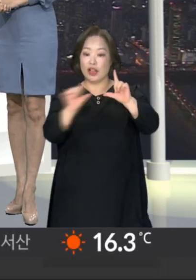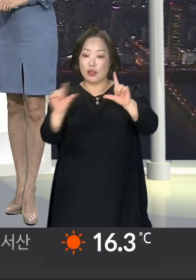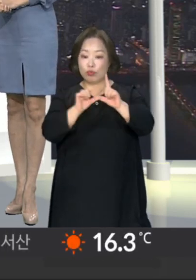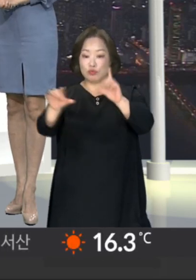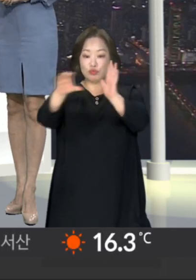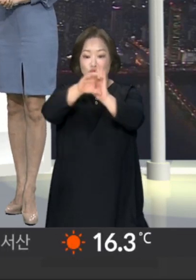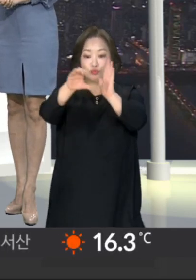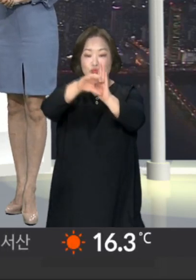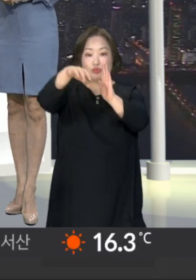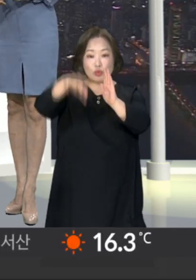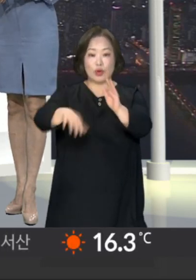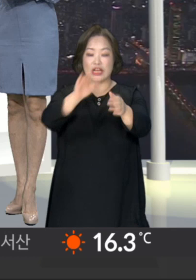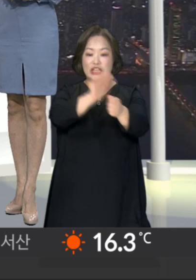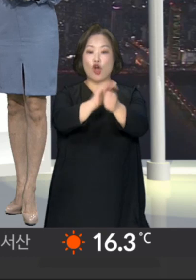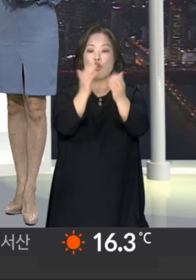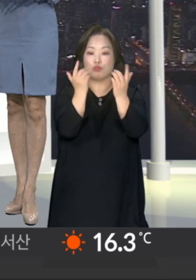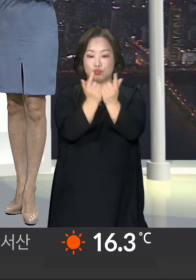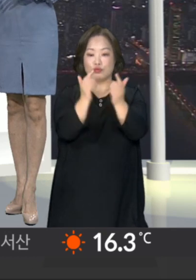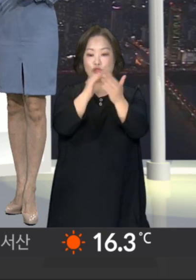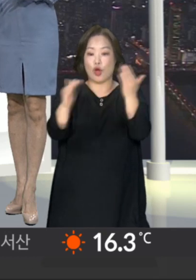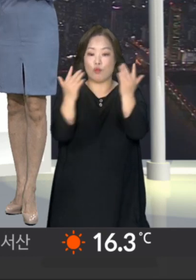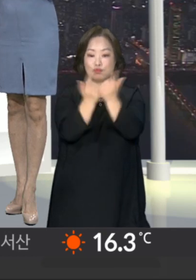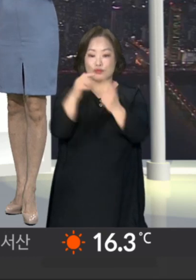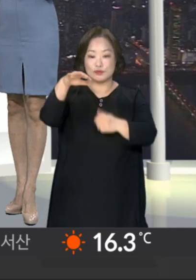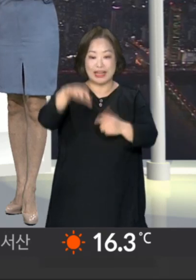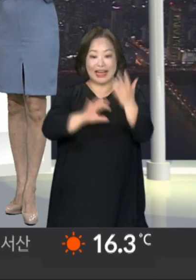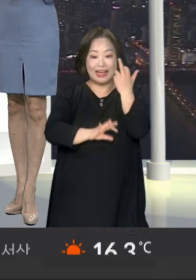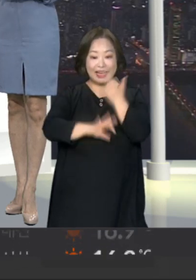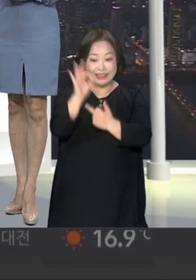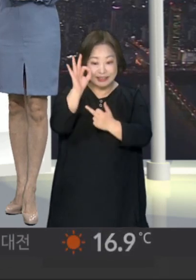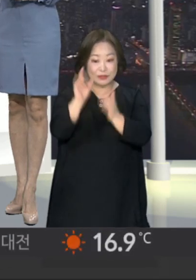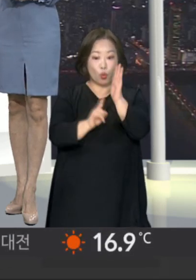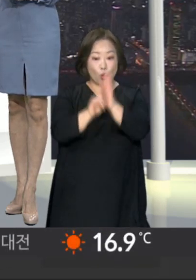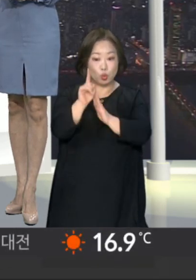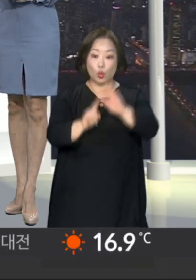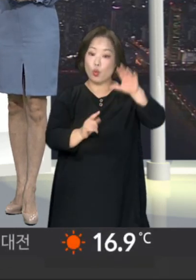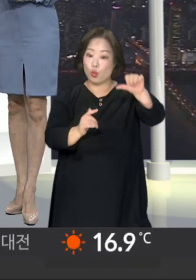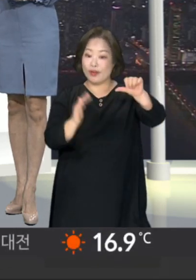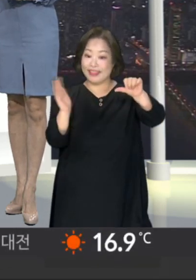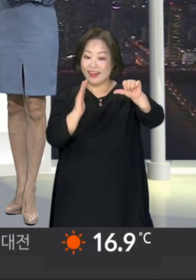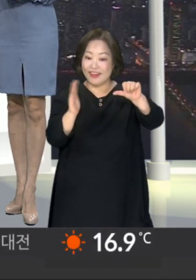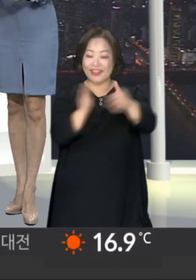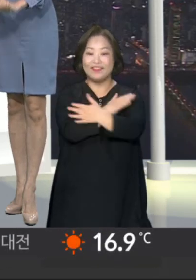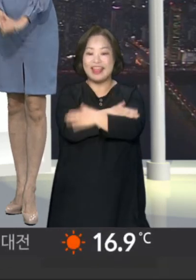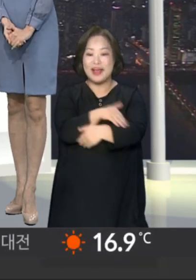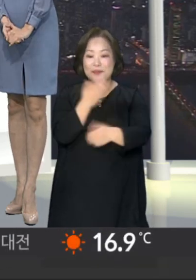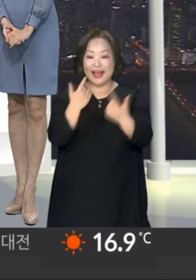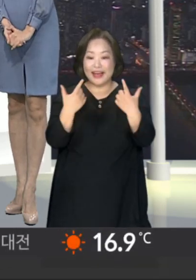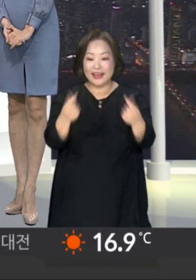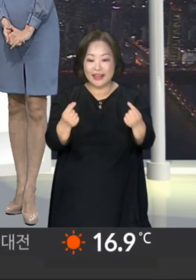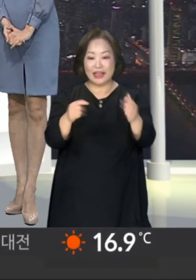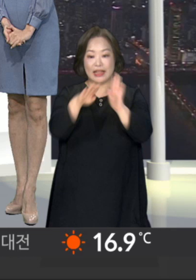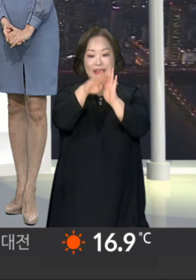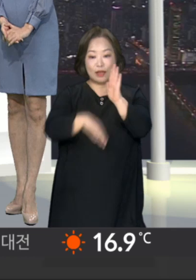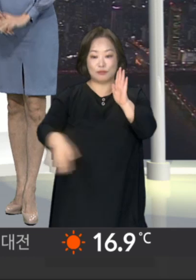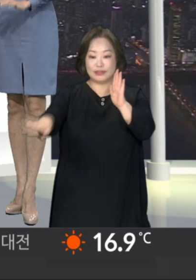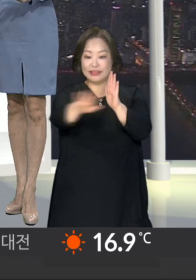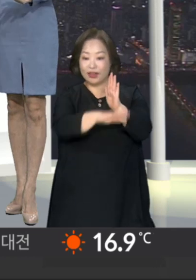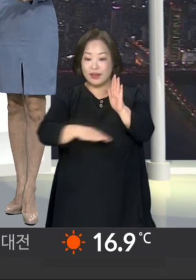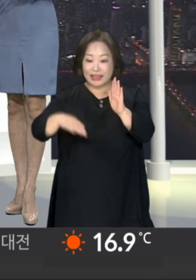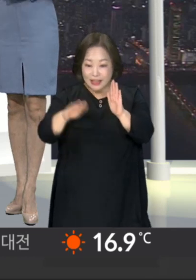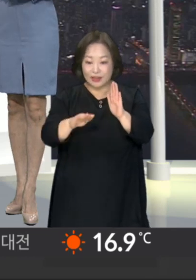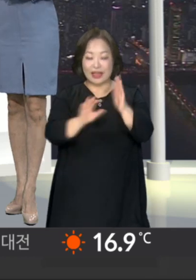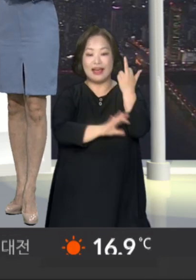일부 중북부 지역과 경북, 전북 지역은 아침 기온이 5도 안팎으로 떨어지면서 쌀쌀하겠고요. 남부 지방을